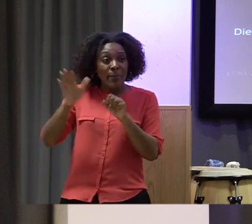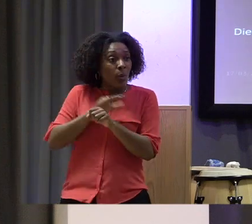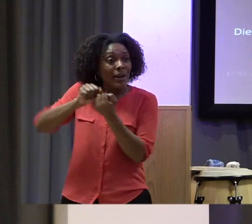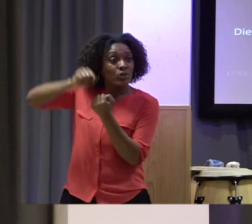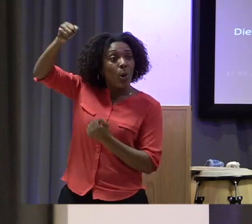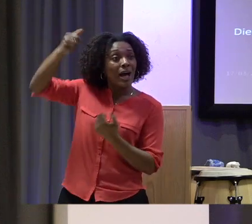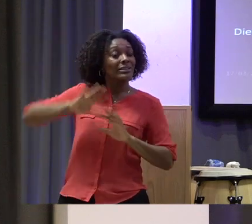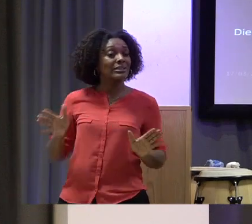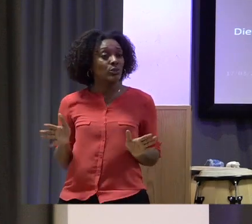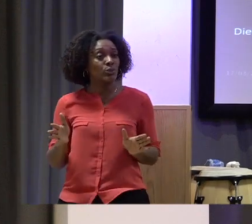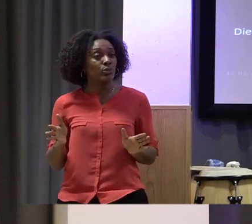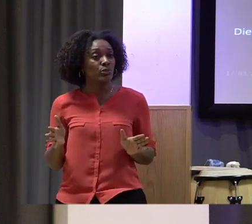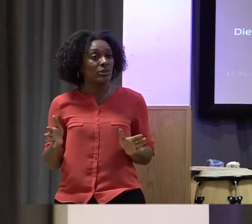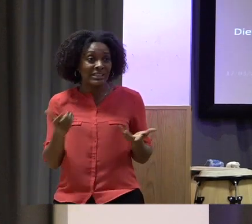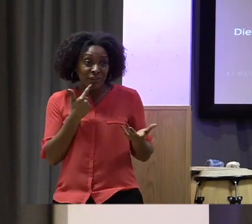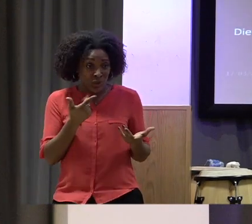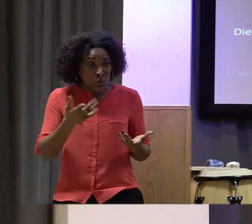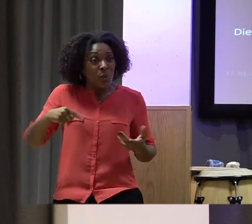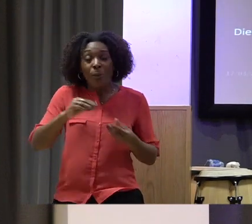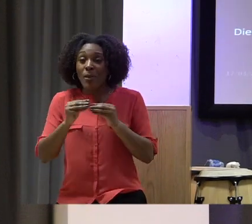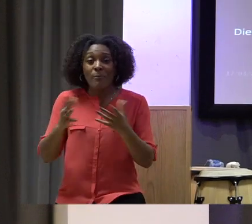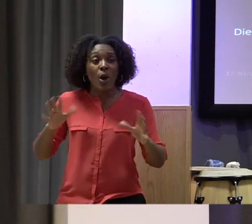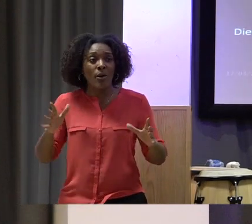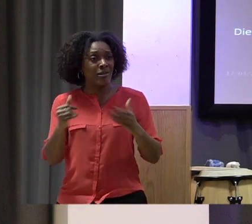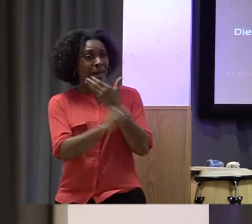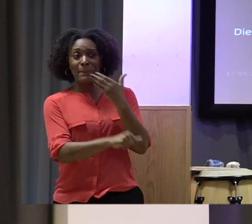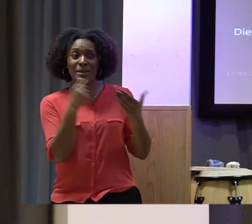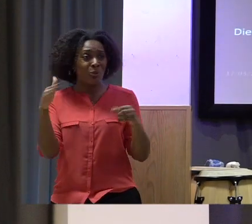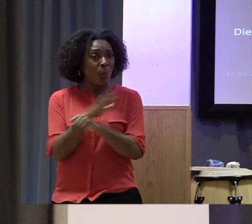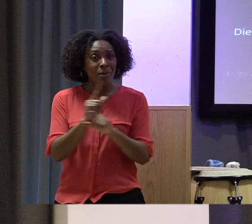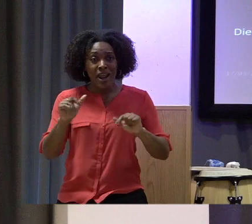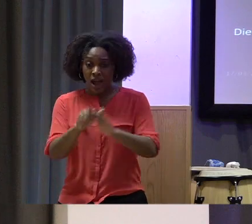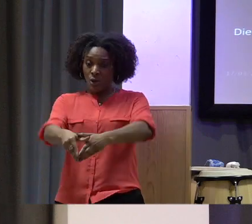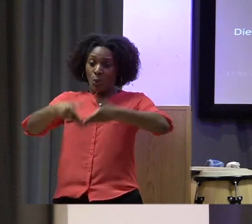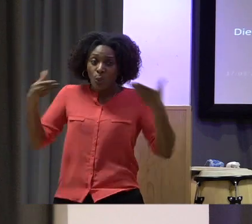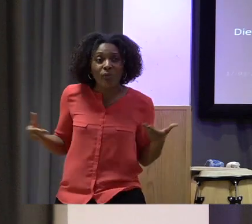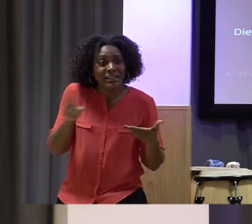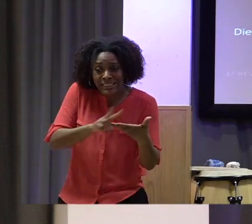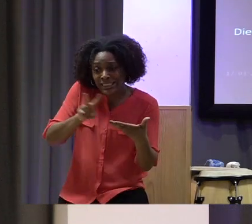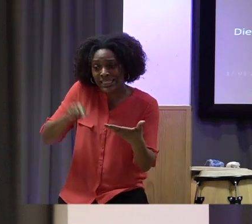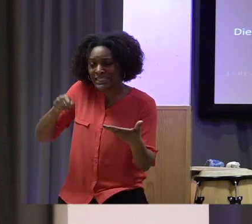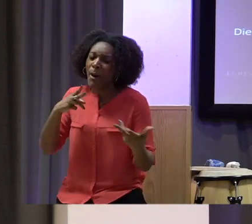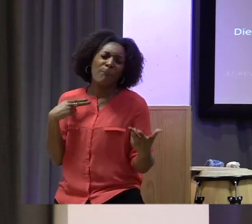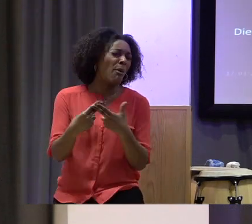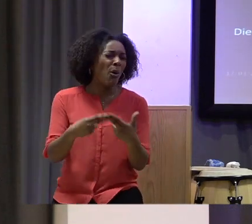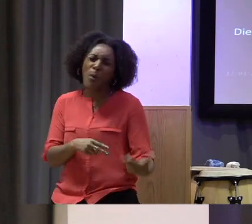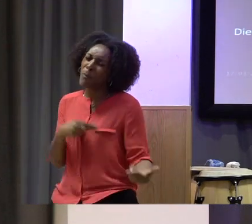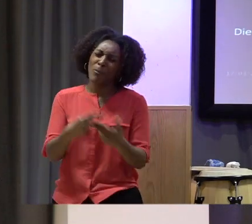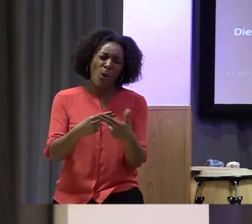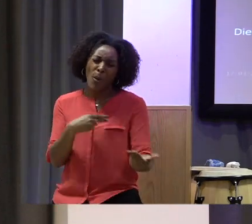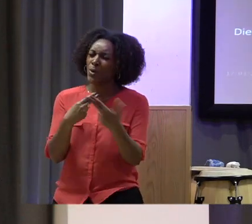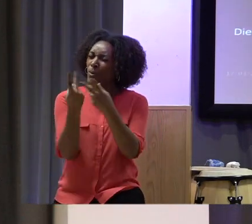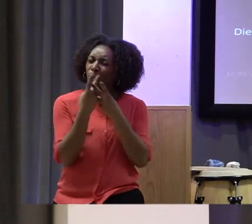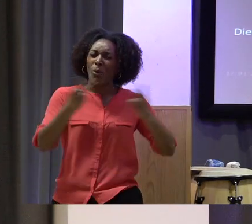Donc, dans l'épreuve, nous avons les armes pour nous en sortir. Et ces armes sont à la portée